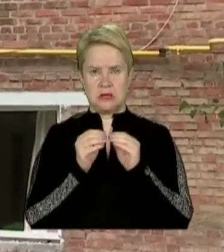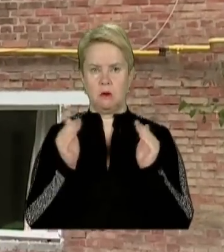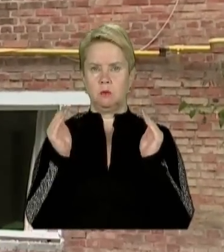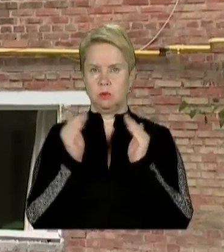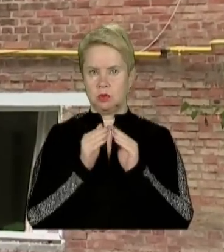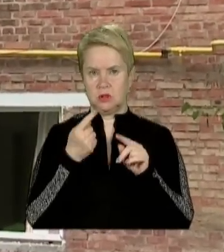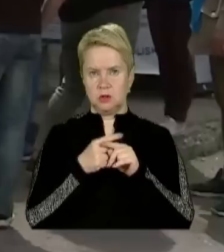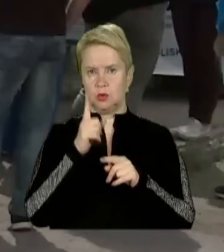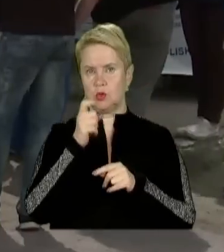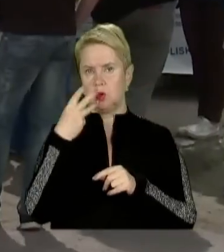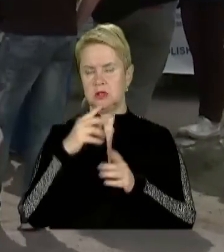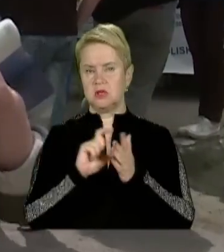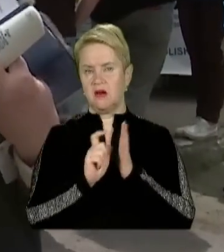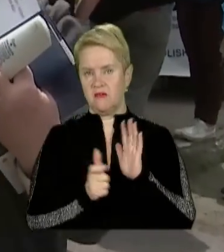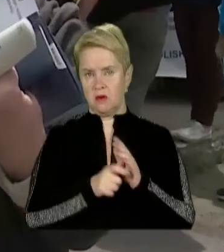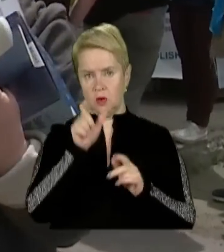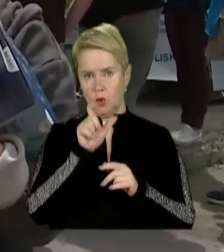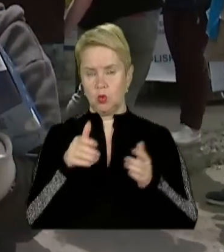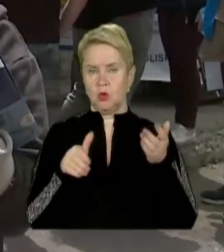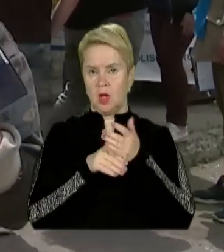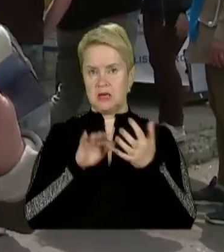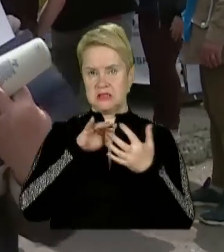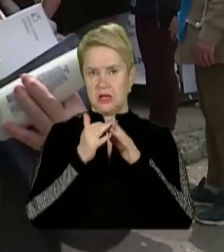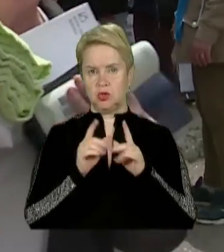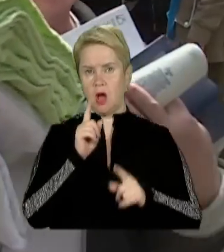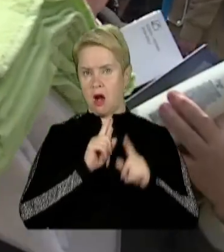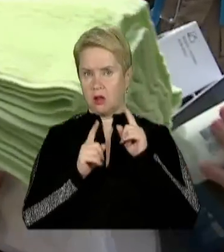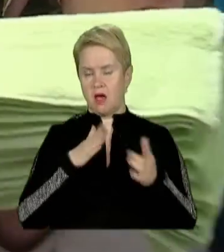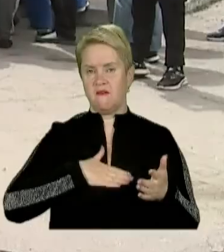будинків. Це майже 130 квартир. Людям допомагає селищна рада